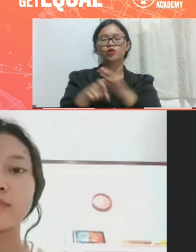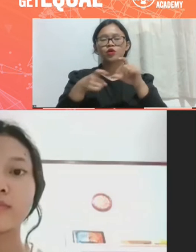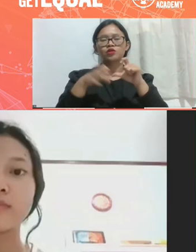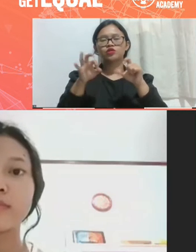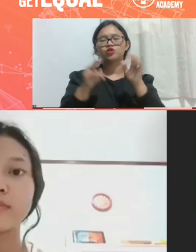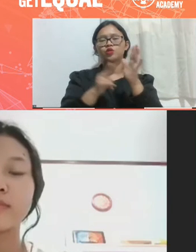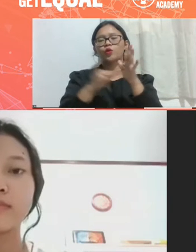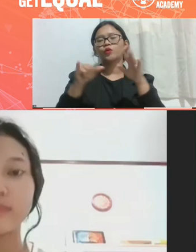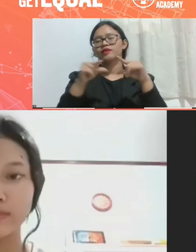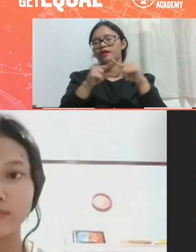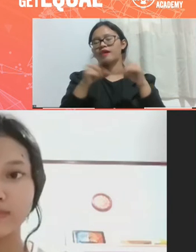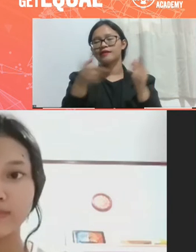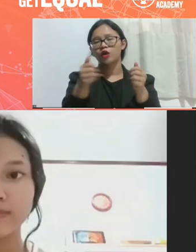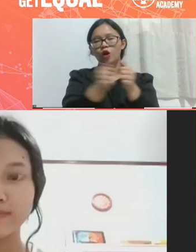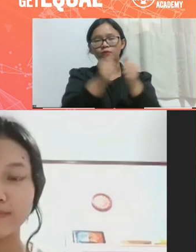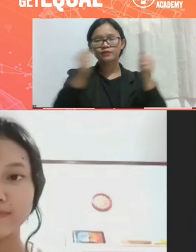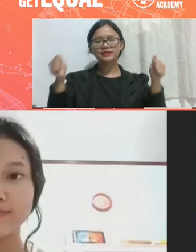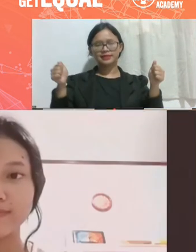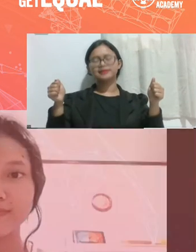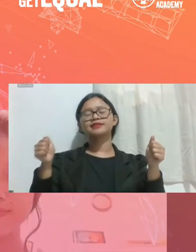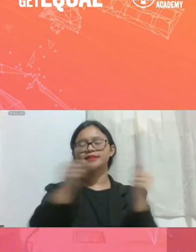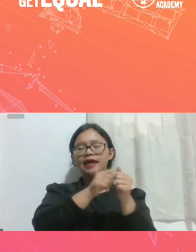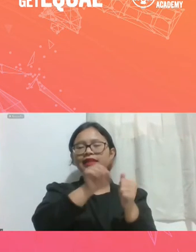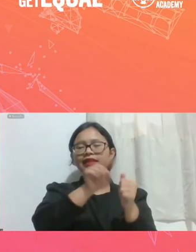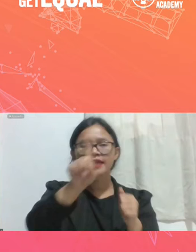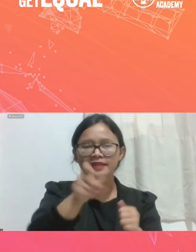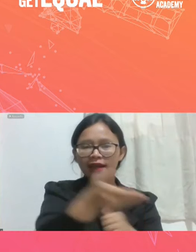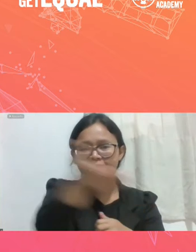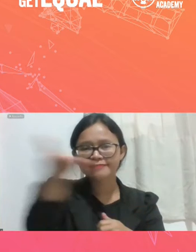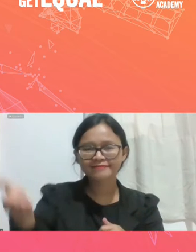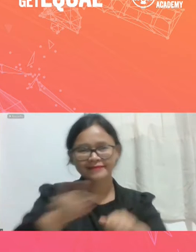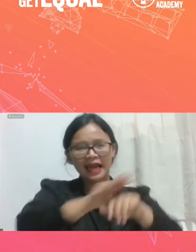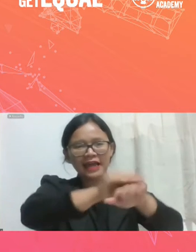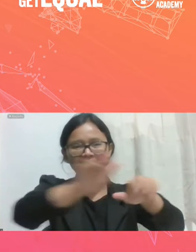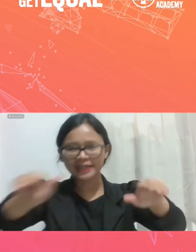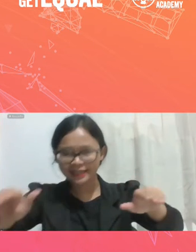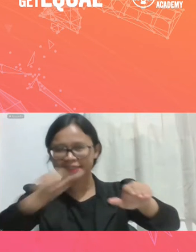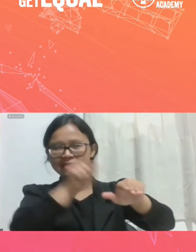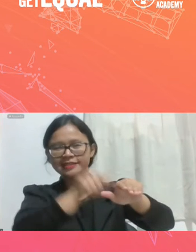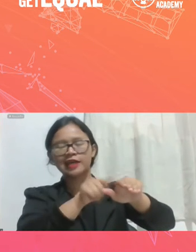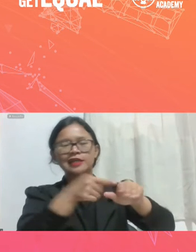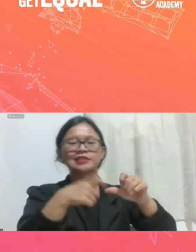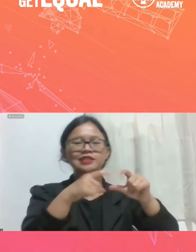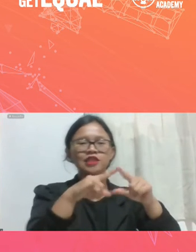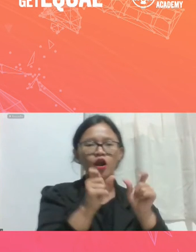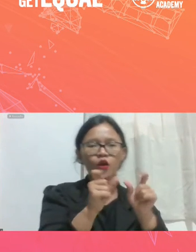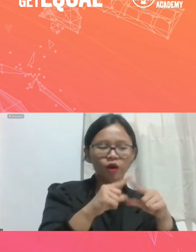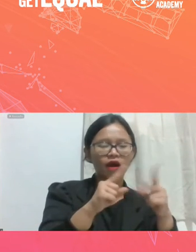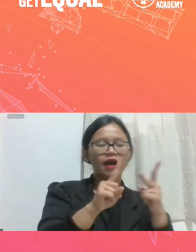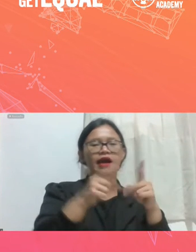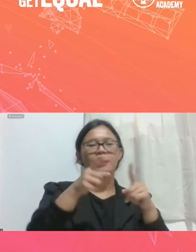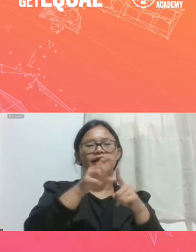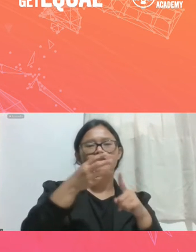dari Kompas. Ya, ada pertanyaan buat adik-adik nih ya, buat Salwa, buat Devi,